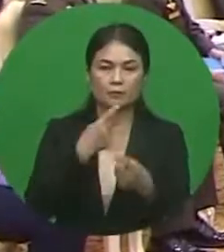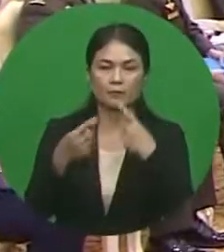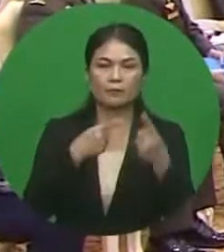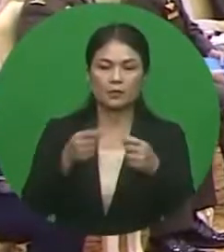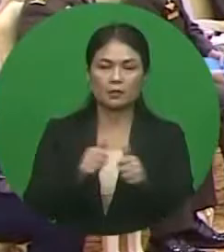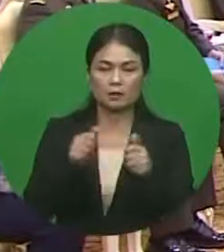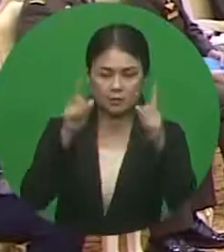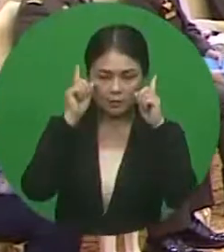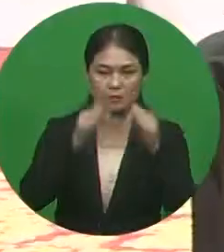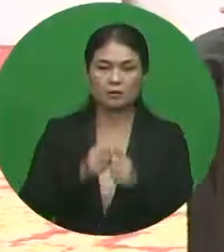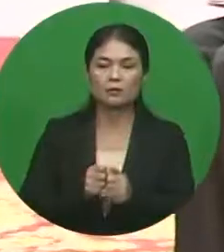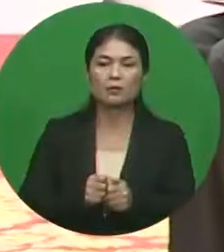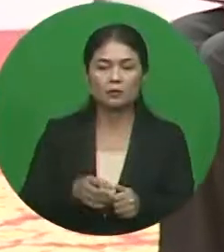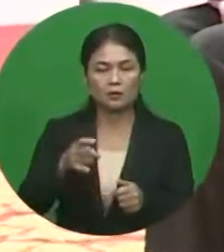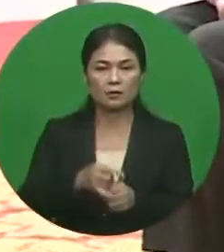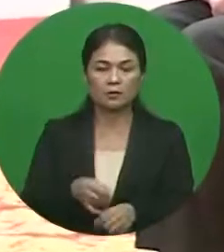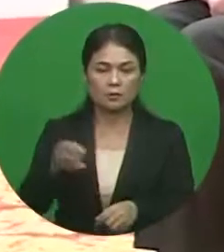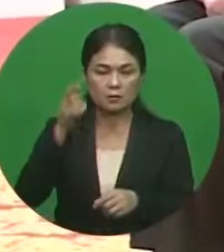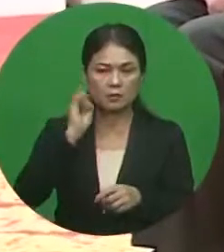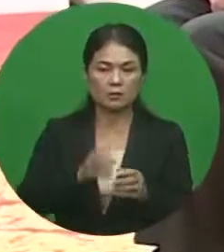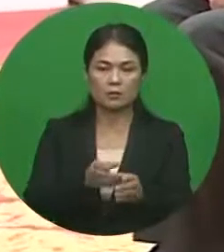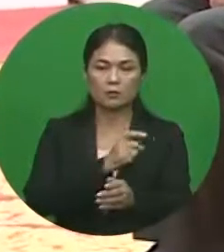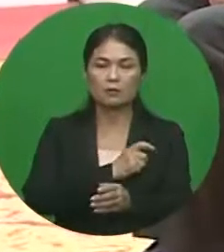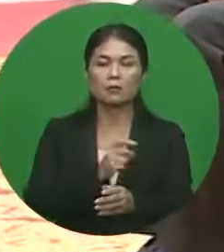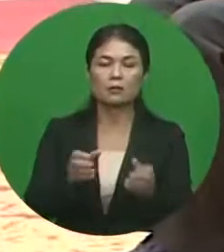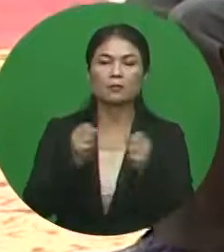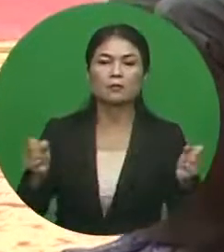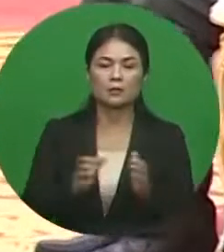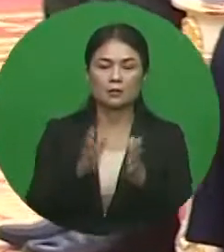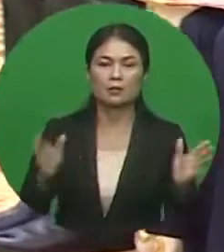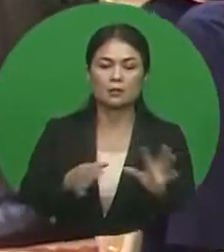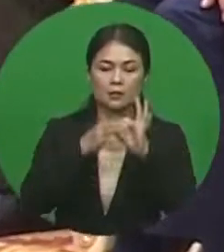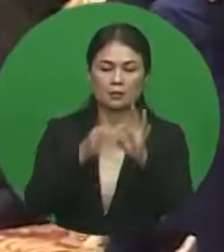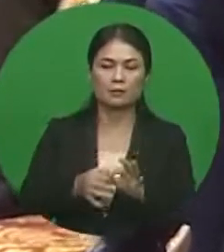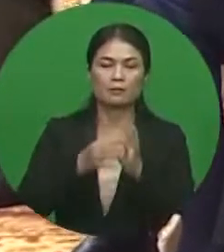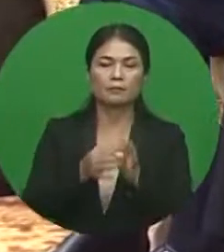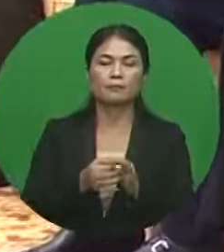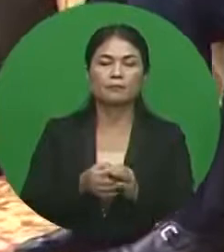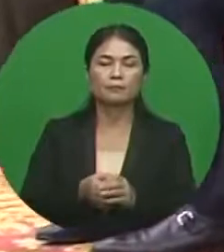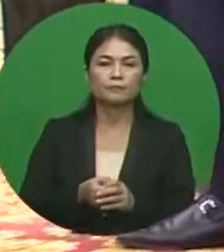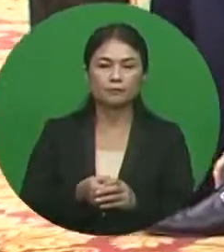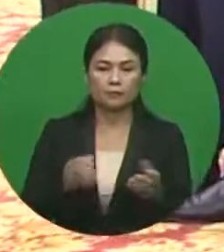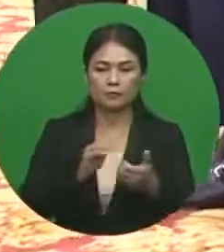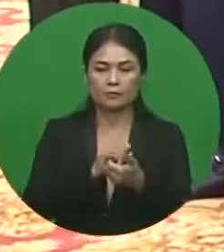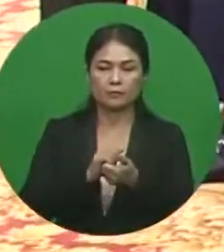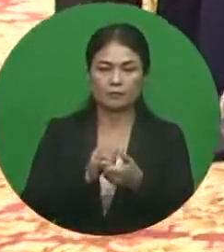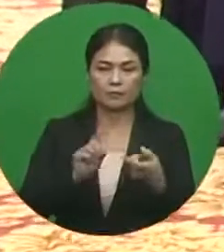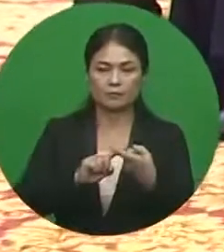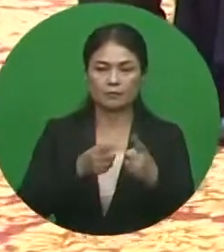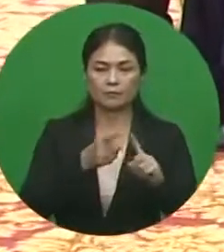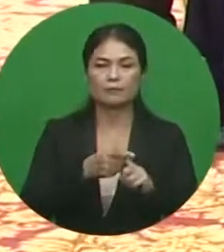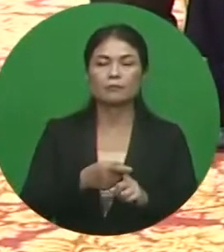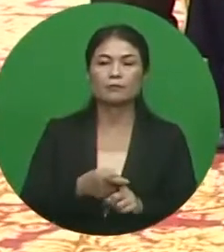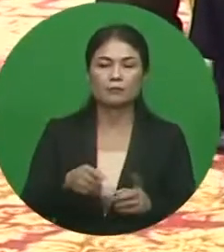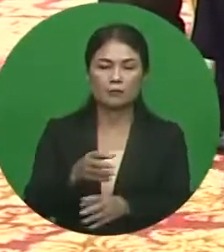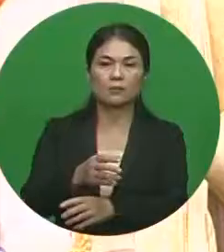ជាមួយឯកឧត្តមហ៊ុនម៉ាណែតដើម្បីពង្រីកនិងពង្រឹងកិច្ចសហប្រតិបត្តិការនិងការរឹតចំណងមិត្តភាពរវា